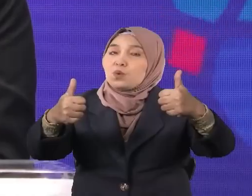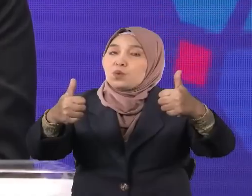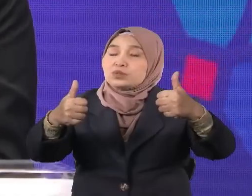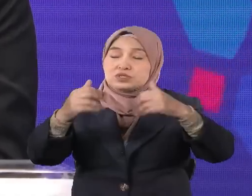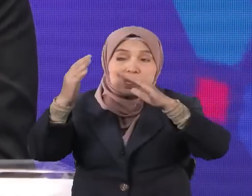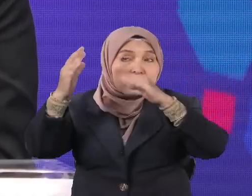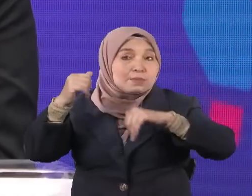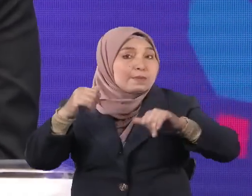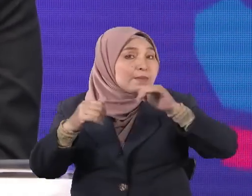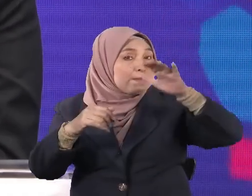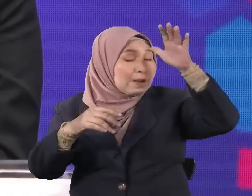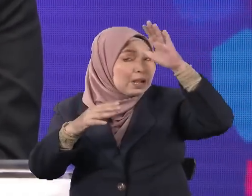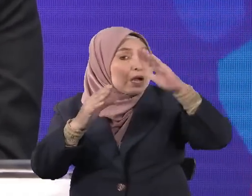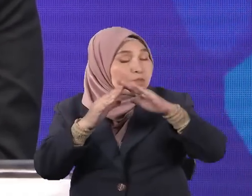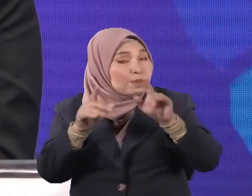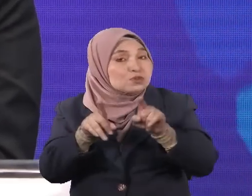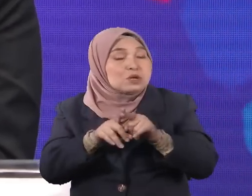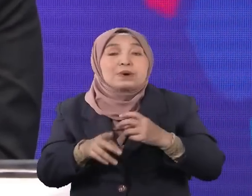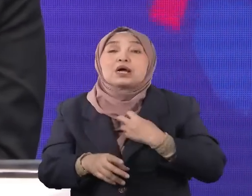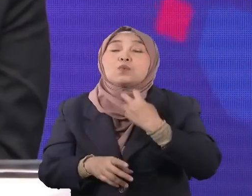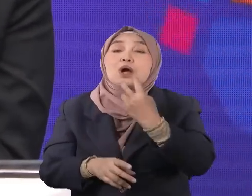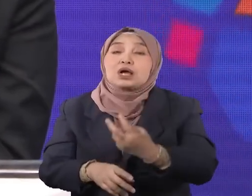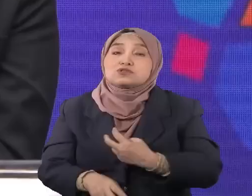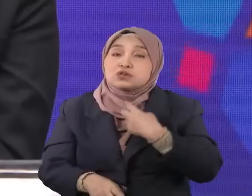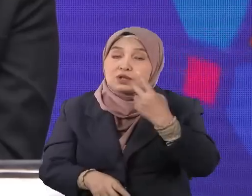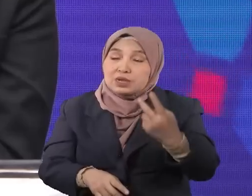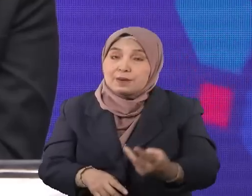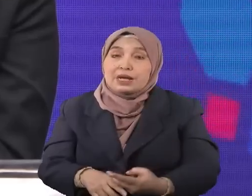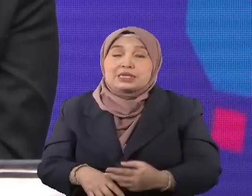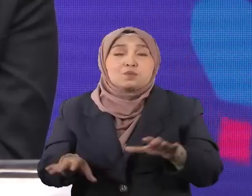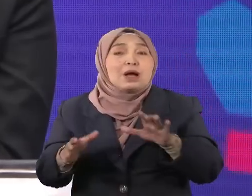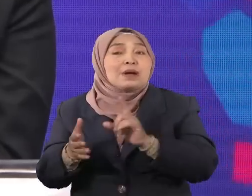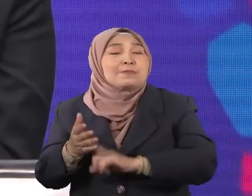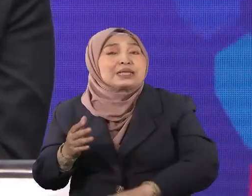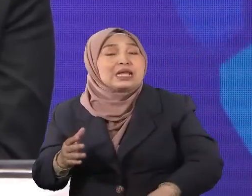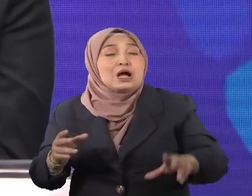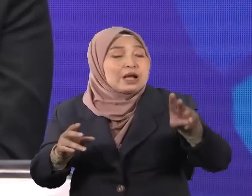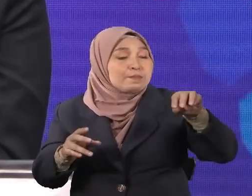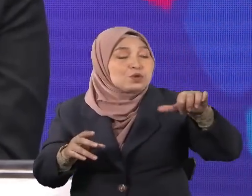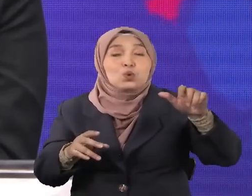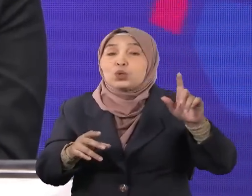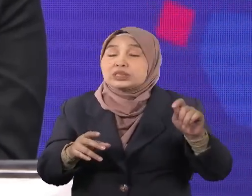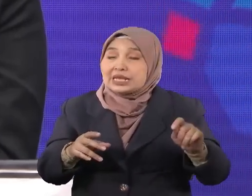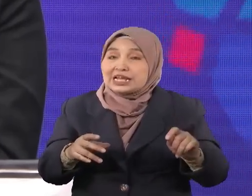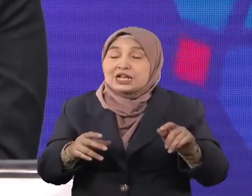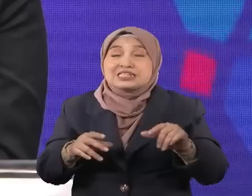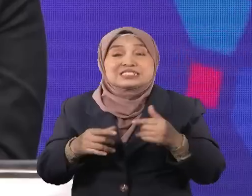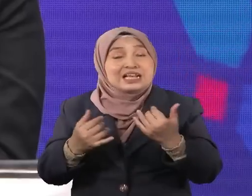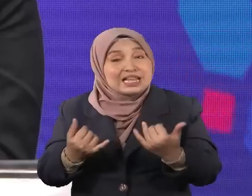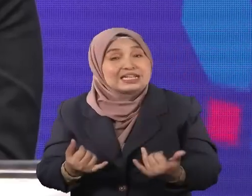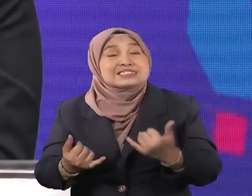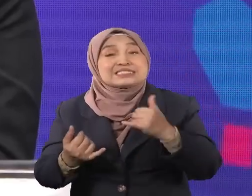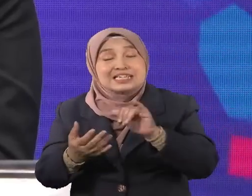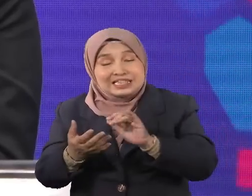ayah kat rumah pun sama keluarkan suara. Kuat mengaji tu duduk kat dapur. Quran time ni. Tak apa, di